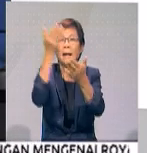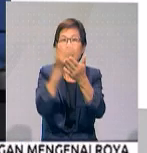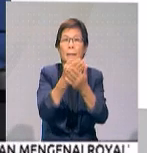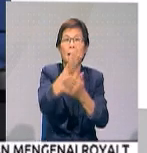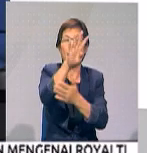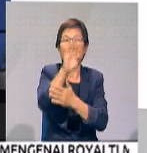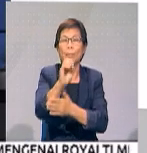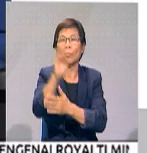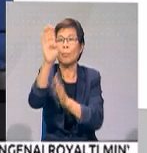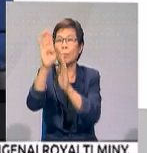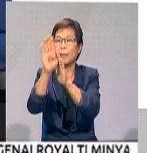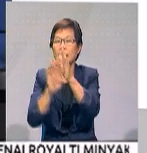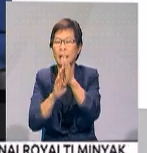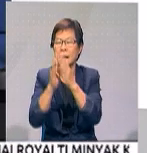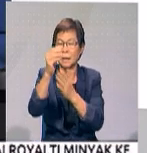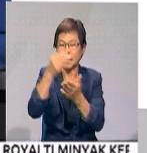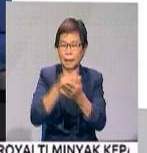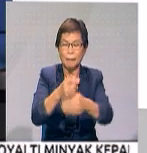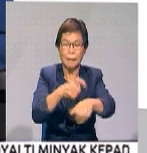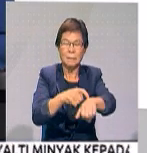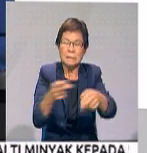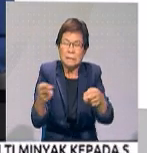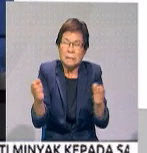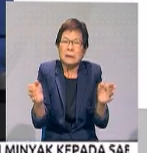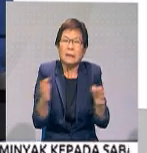RM40 bilion dalam tempoh jangka sederhana.